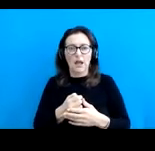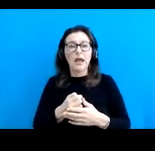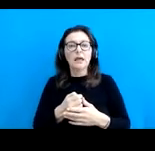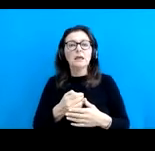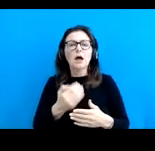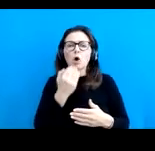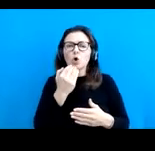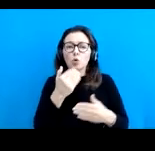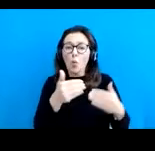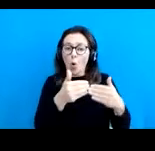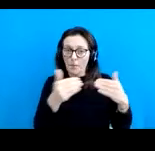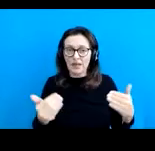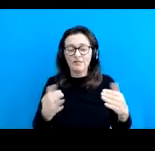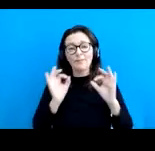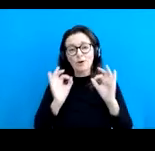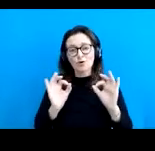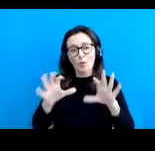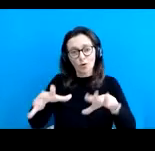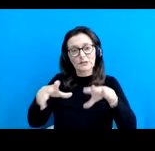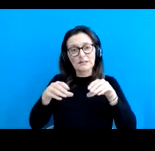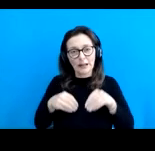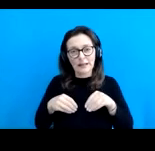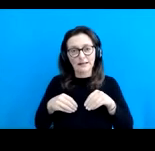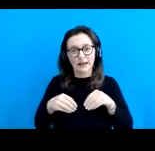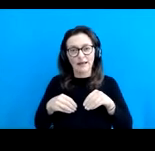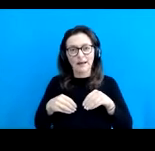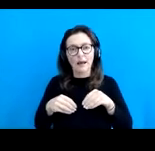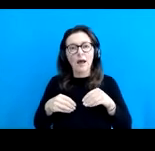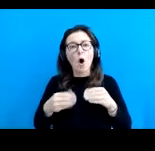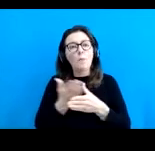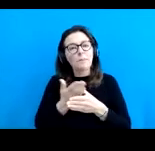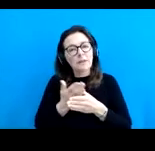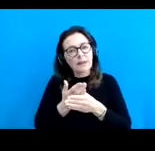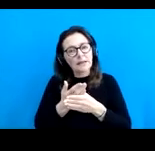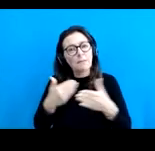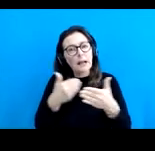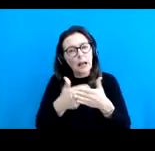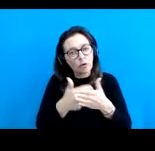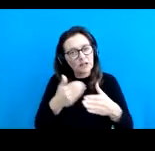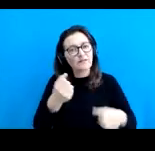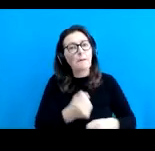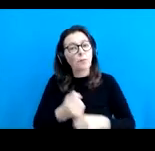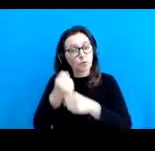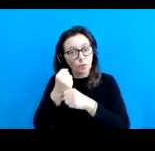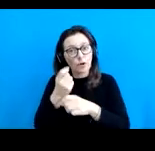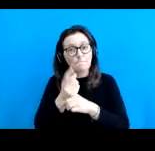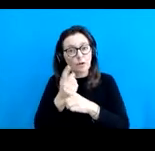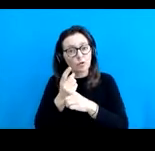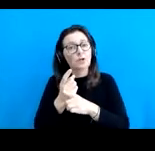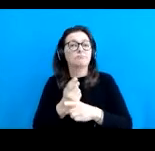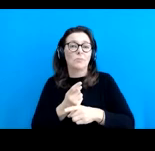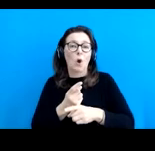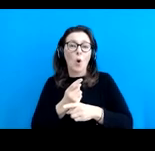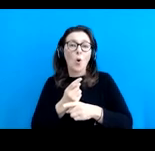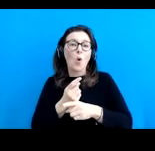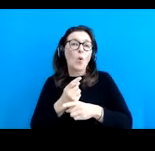sprejete. Ob ustreznih prilagoditvah in podpori, pa tudi uspešne, tako na področju